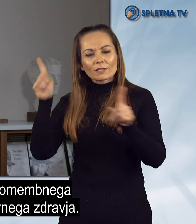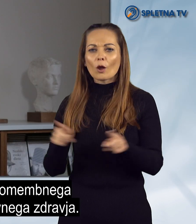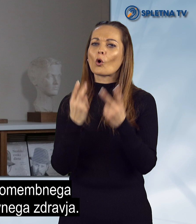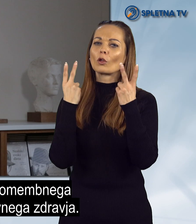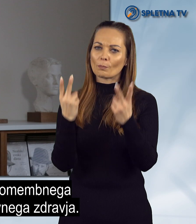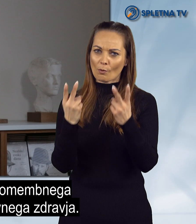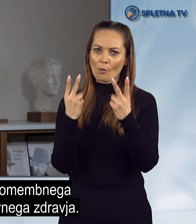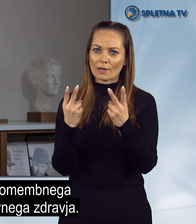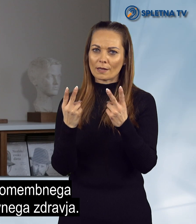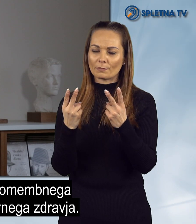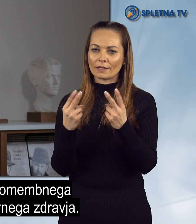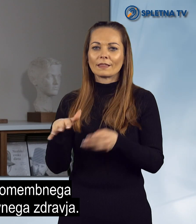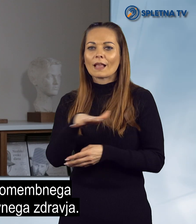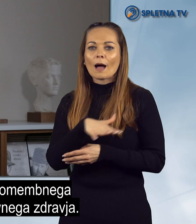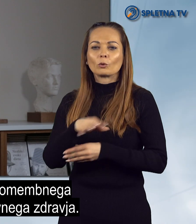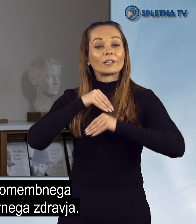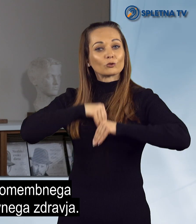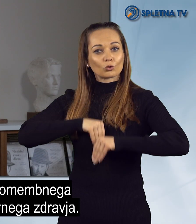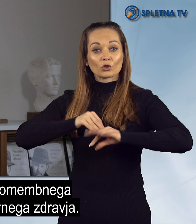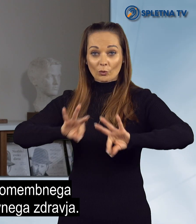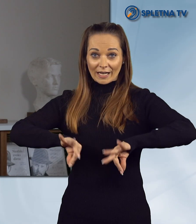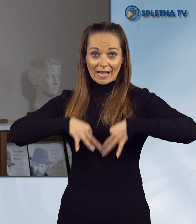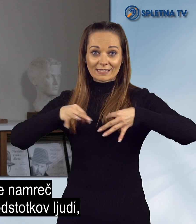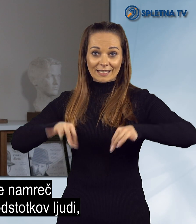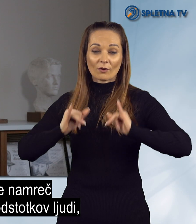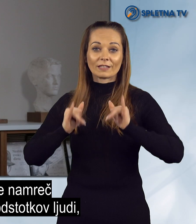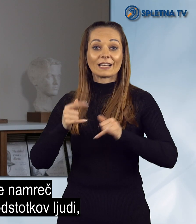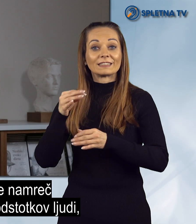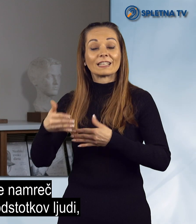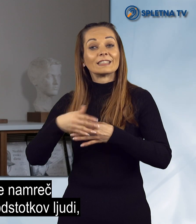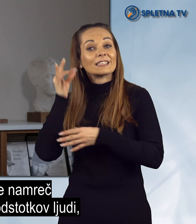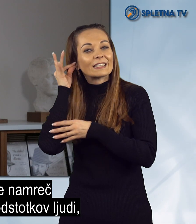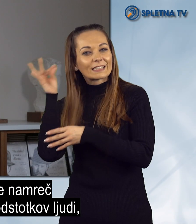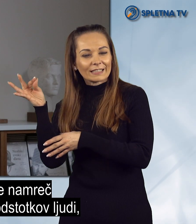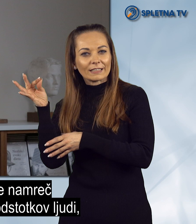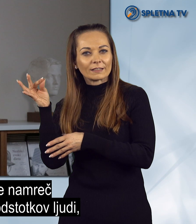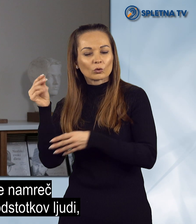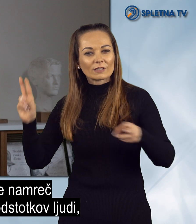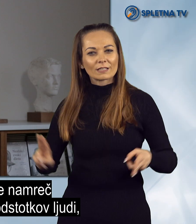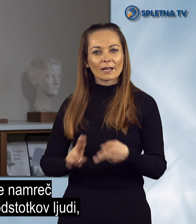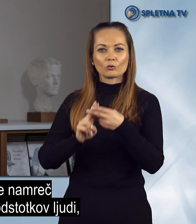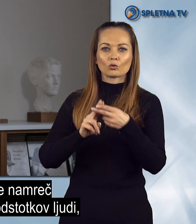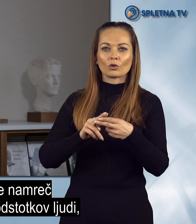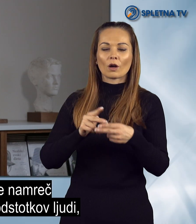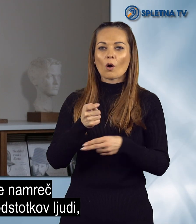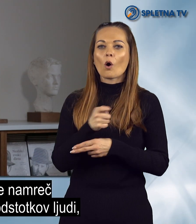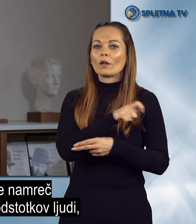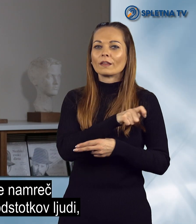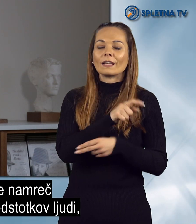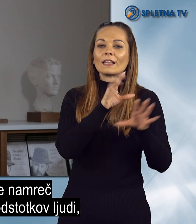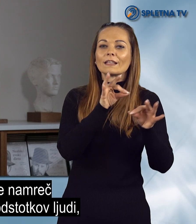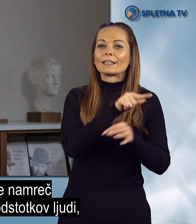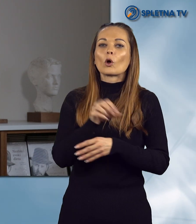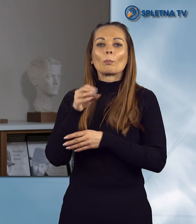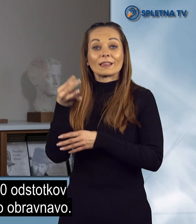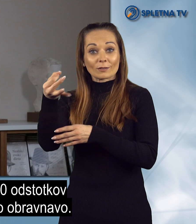kot pomembnega na področju duševnega zdravja. S tinitusom se namreč srečuje nekje 10 do